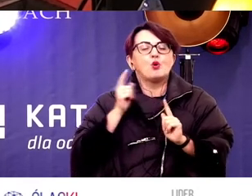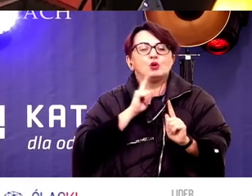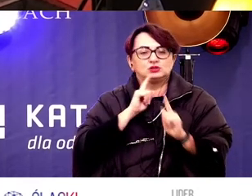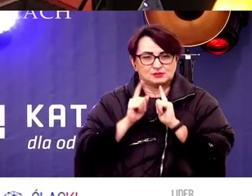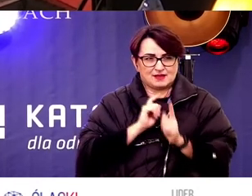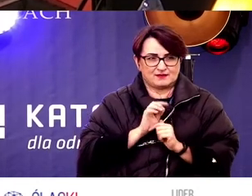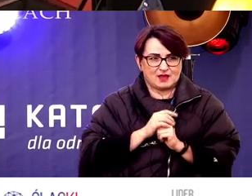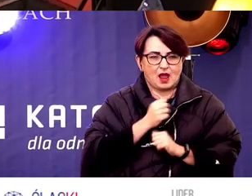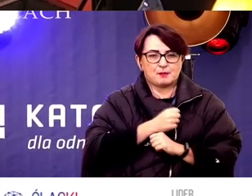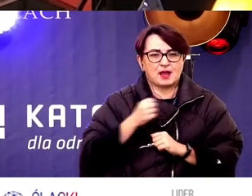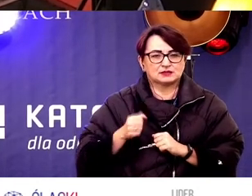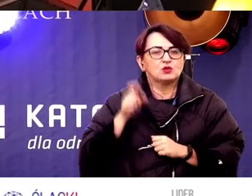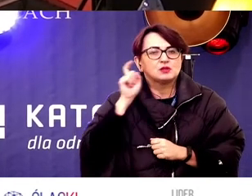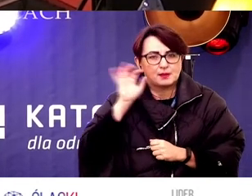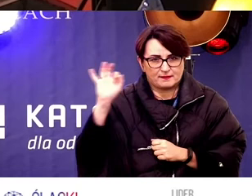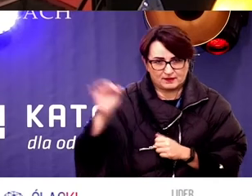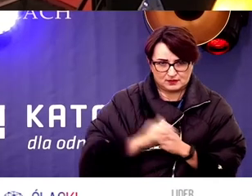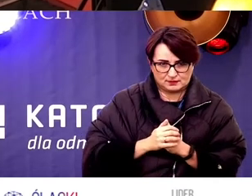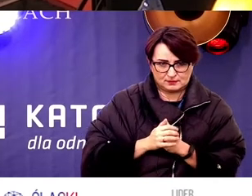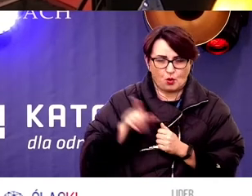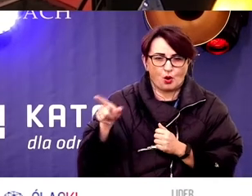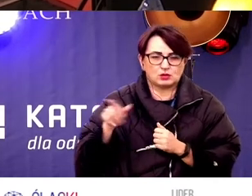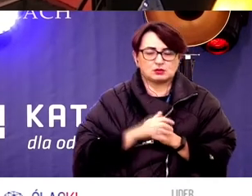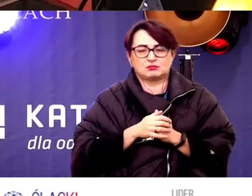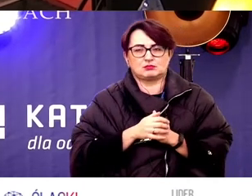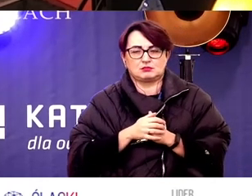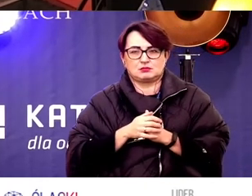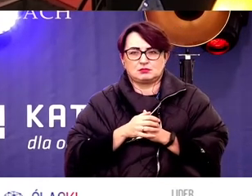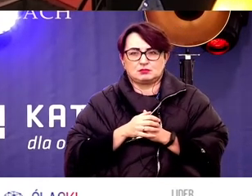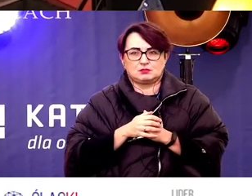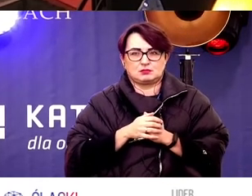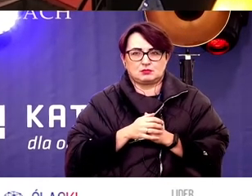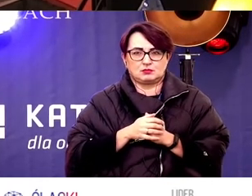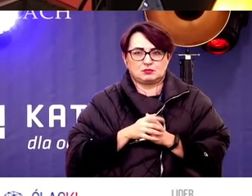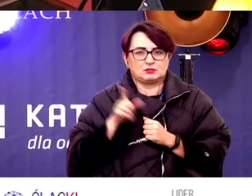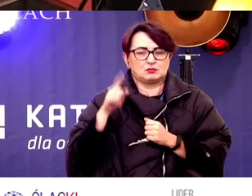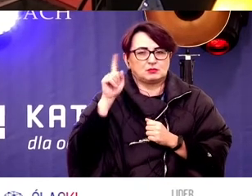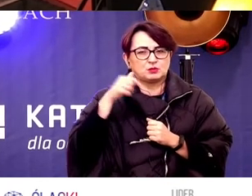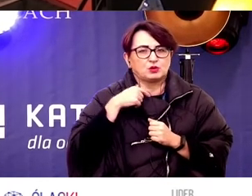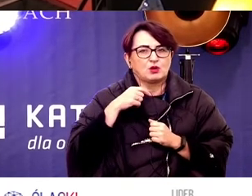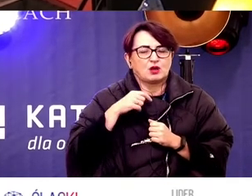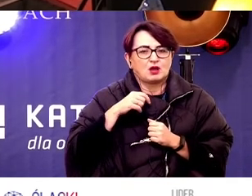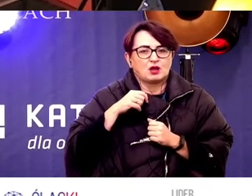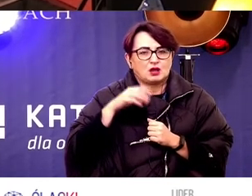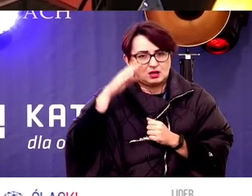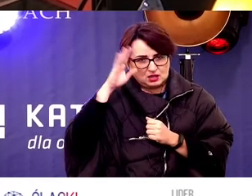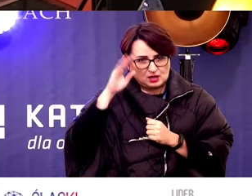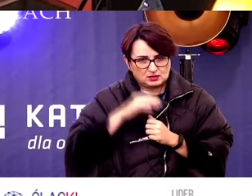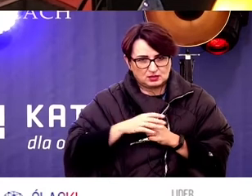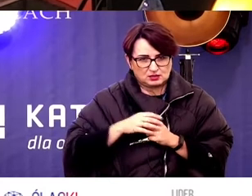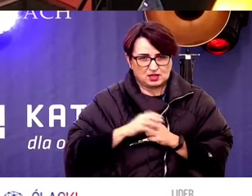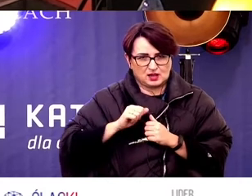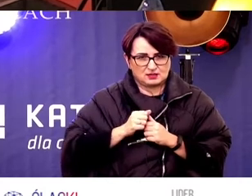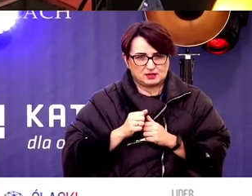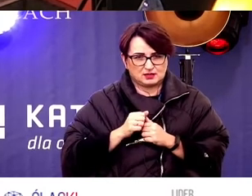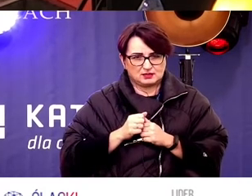rozmawiałem z ambasadorem Niemiec i on w Dublinie, nie w Irlandii. Pytam się, czy był pan w Polsce? On mówi,